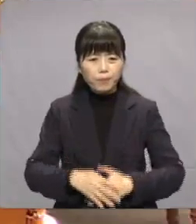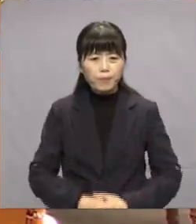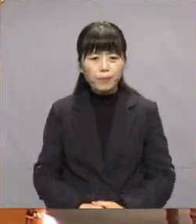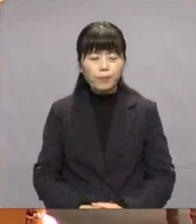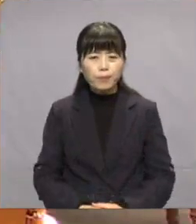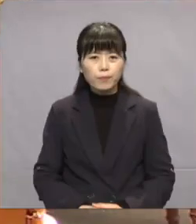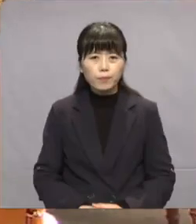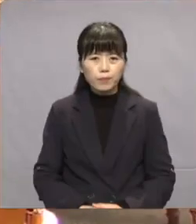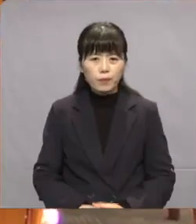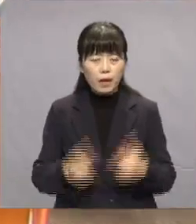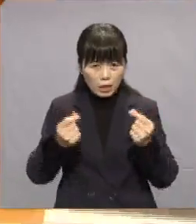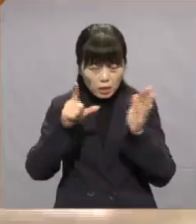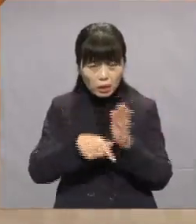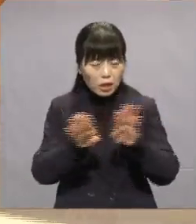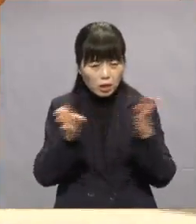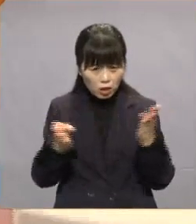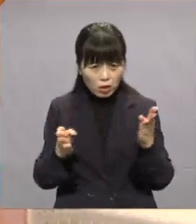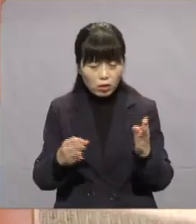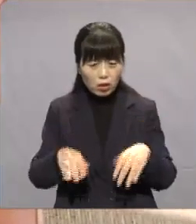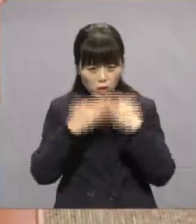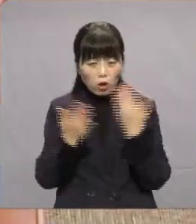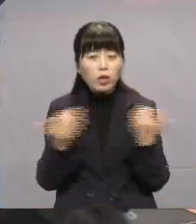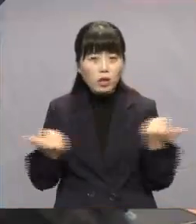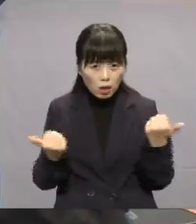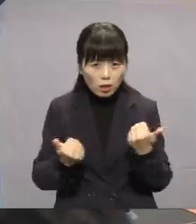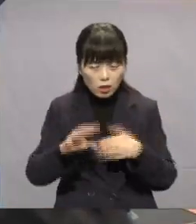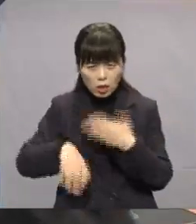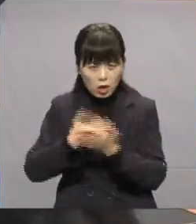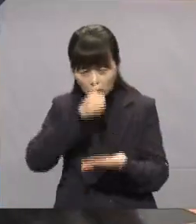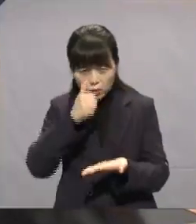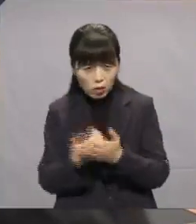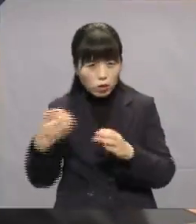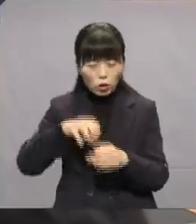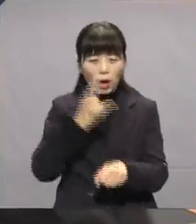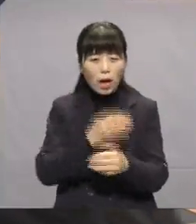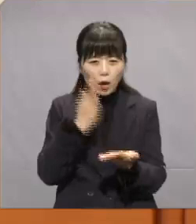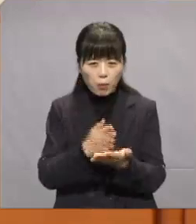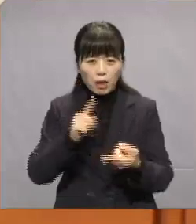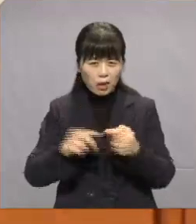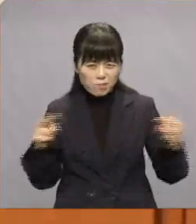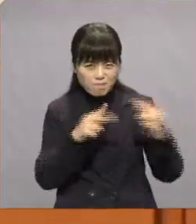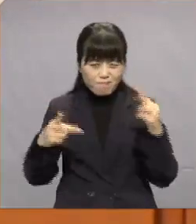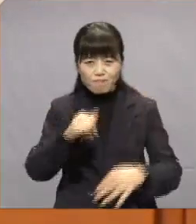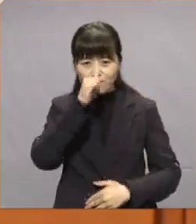올립니다. 같은 시각 열린 행안위 전체 회의에서는 내란죄 적용 여부를 두고 날선 공방이